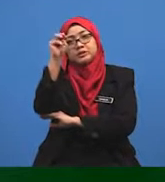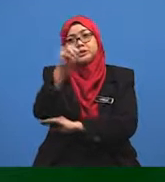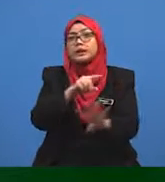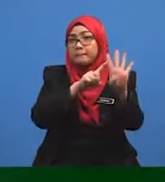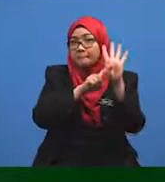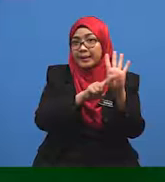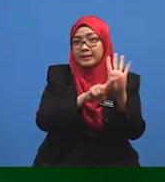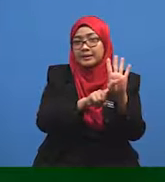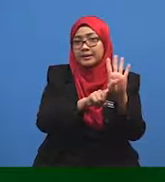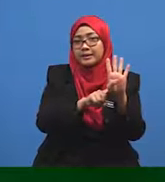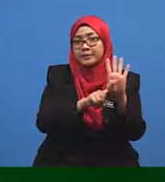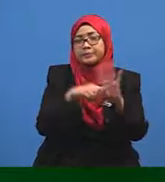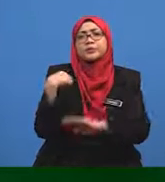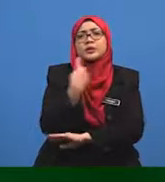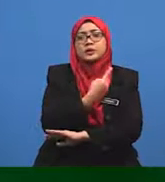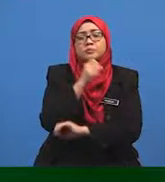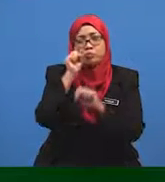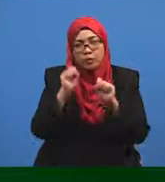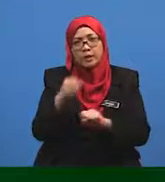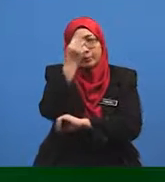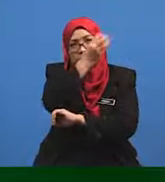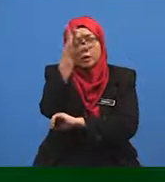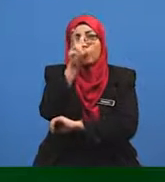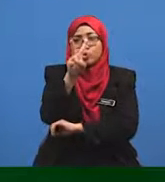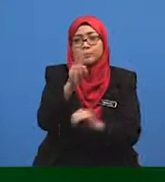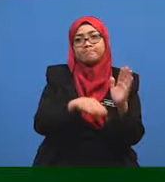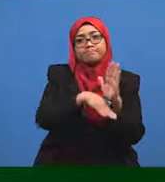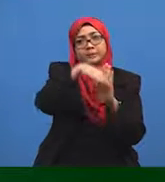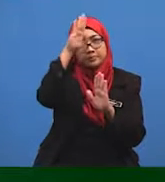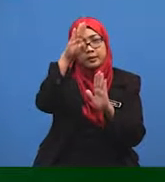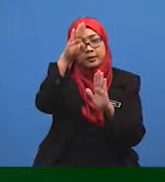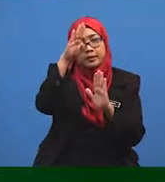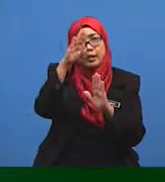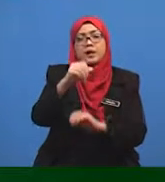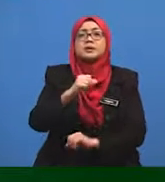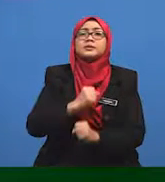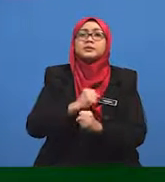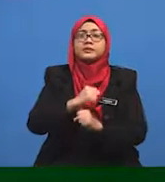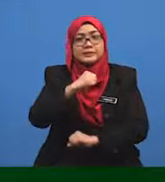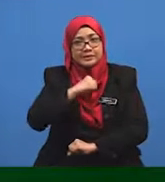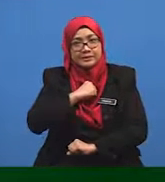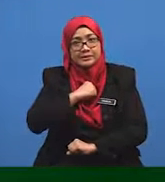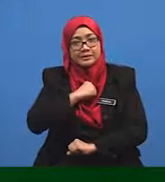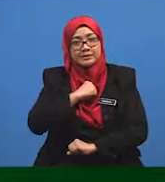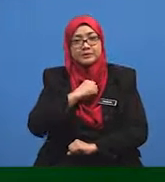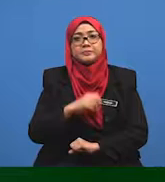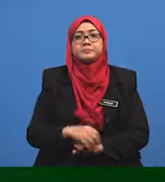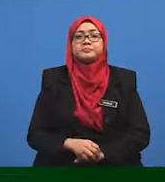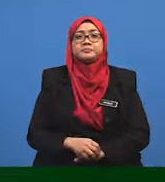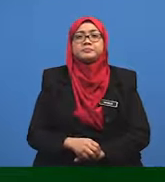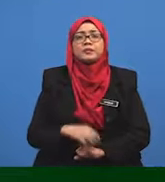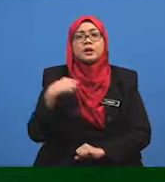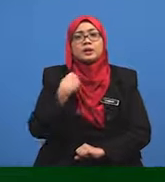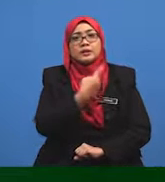keempat, kita dapat menjelaskan dua kelebihan bekerja sendiri. Yang seterusnya, kita